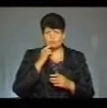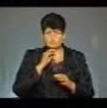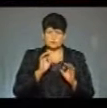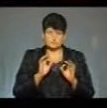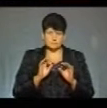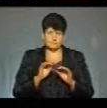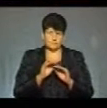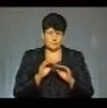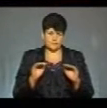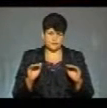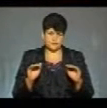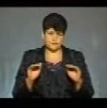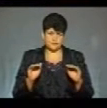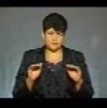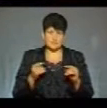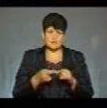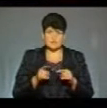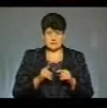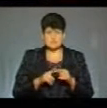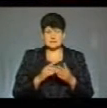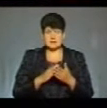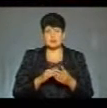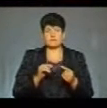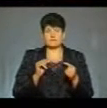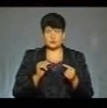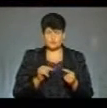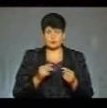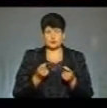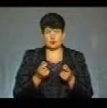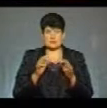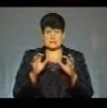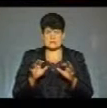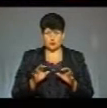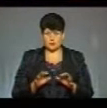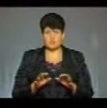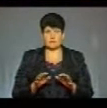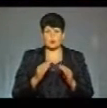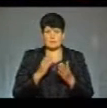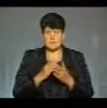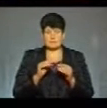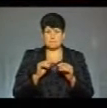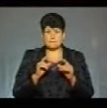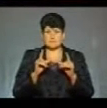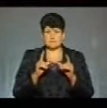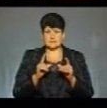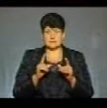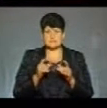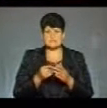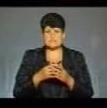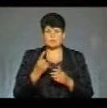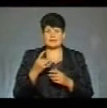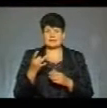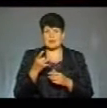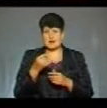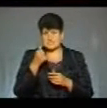обґрунтованого рівня. В принципі, це йде всупереч, напевно, навіть трошки законодавству, тому що має підніматися тариф один раз на рік, і